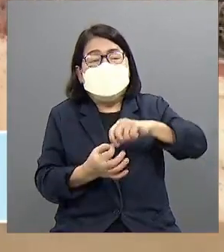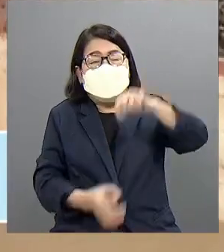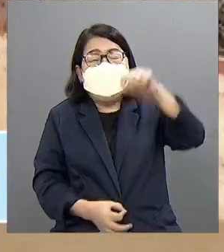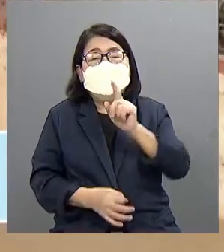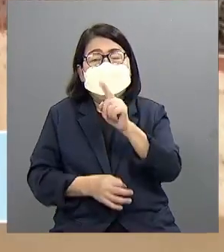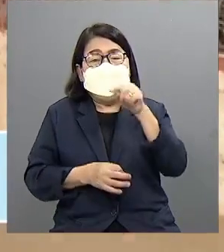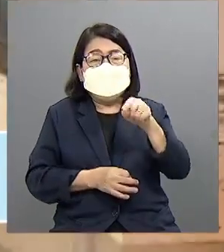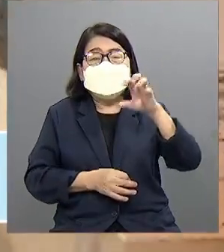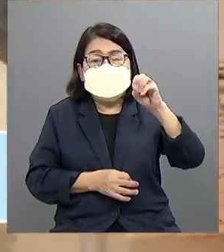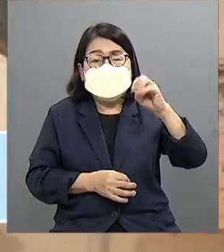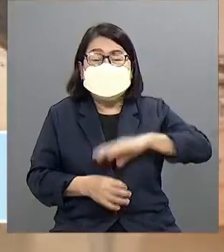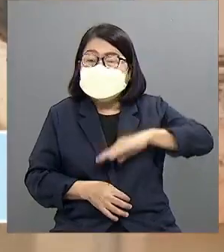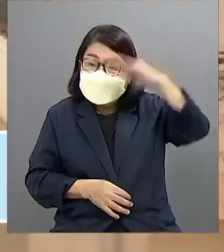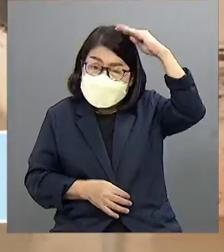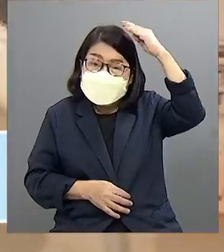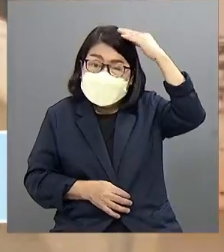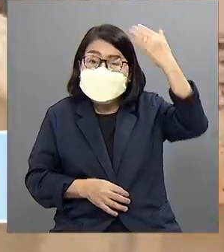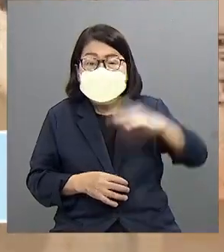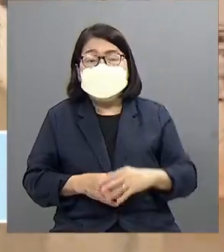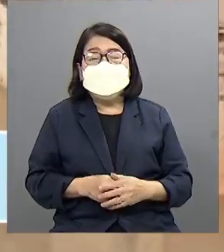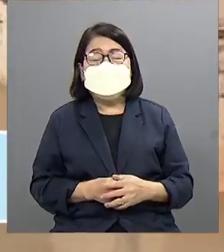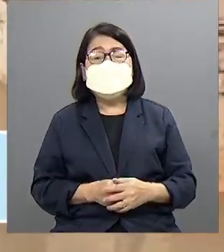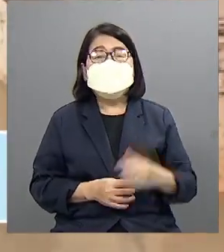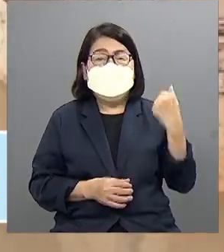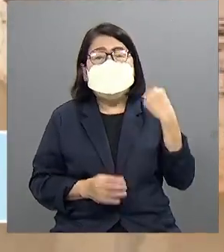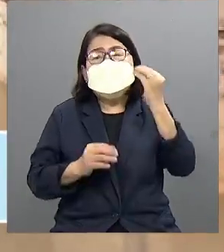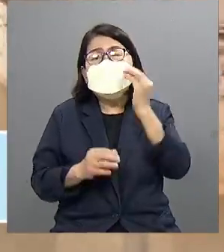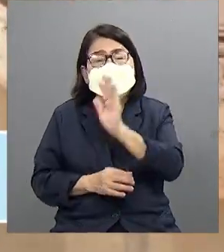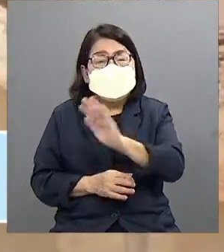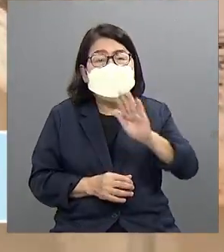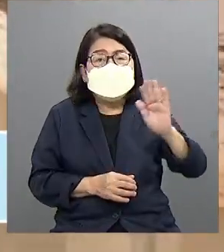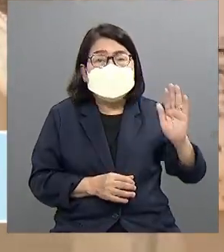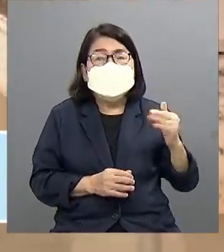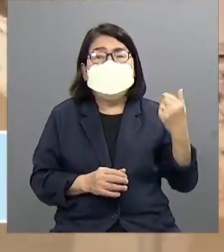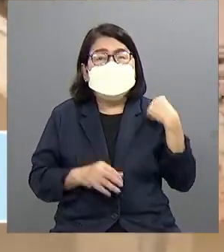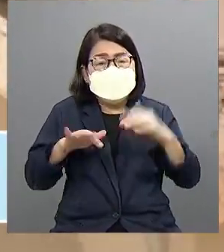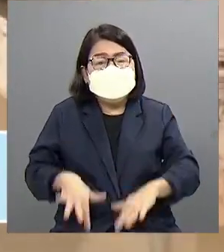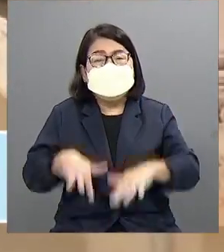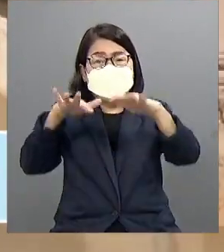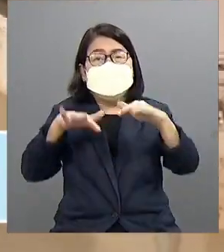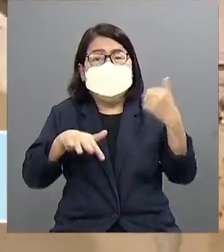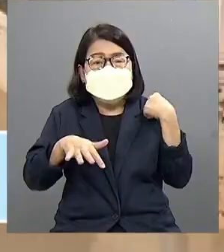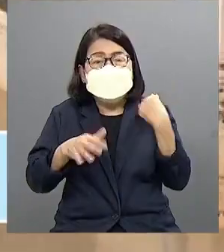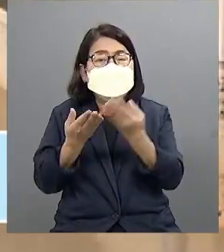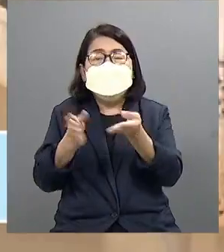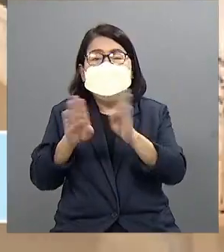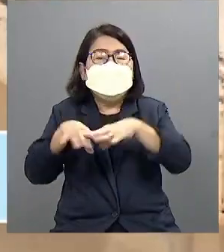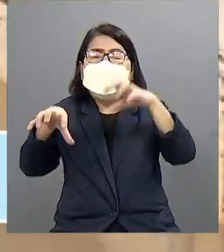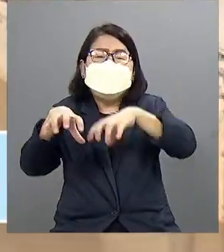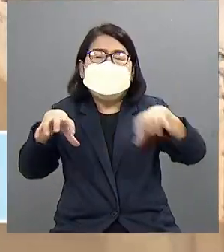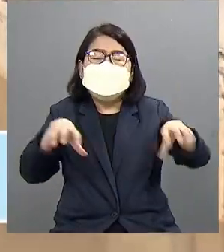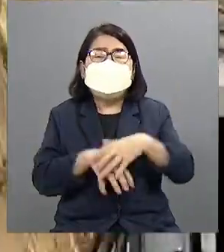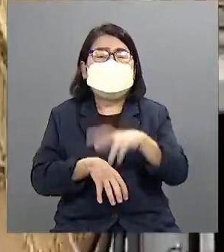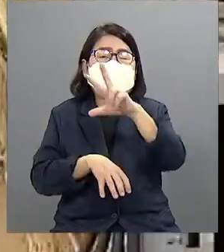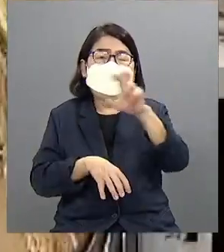มหัวเราเลยนะแล้วก็มีบ้านเรือนติดอยู่นะคะถึง300หลังคาเรือนเลยทีเดียวนะคะนี่ก็เ